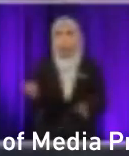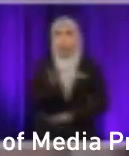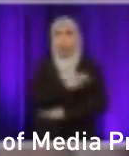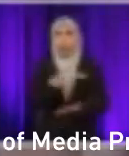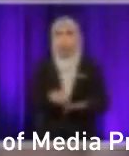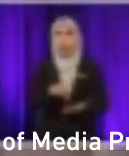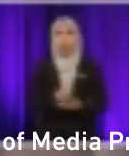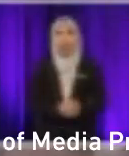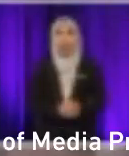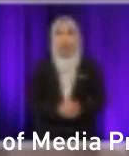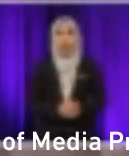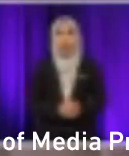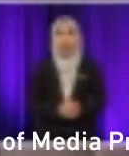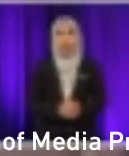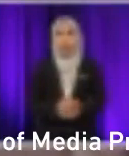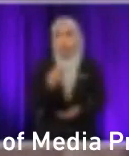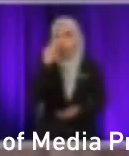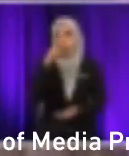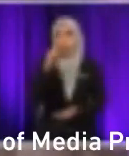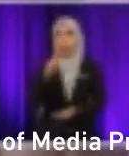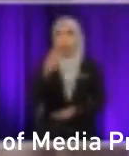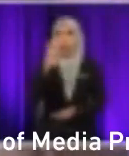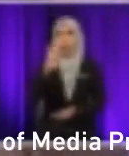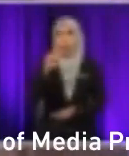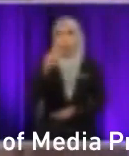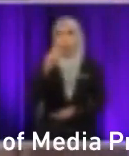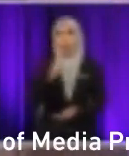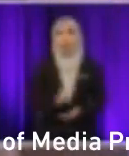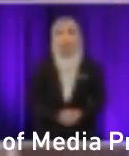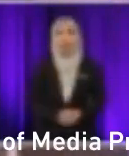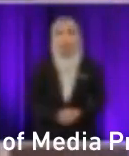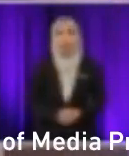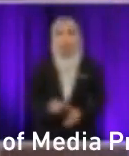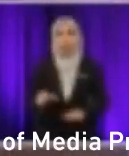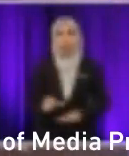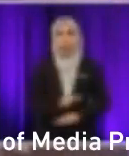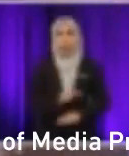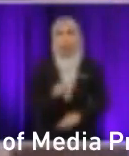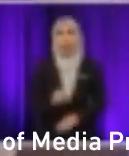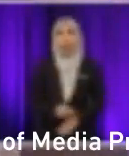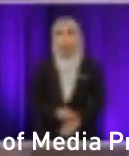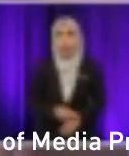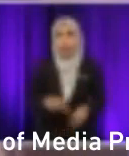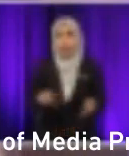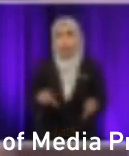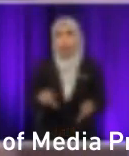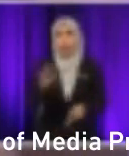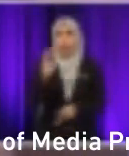untuk subjek reka bentuk dan juga ISK, ianya menggunakan satu format yang sama. Yang mana ianya